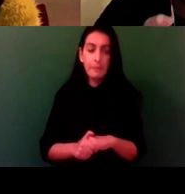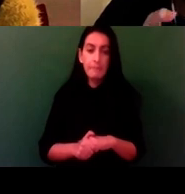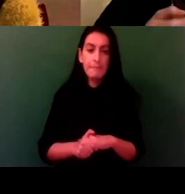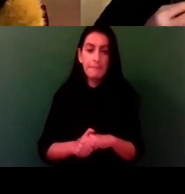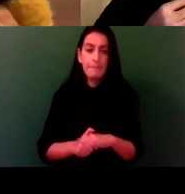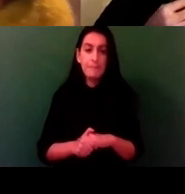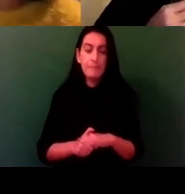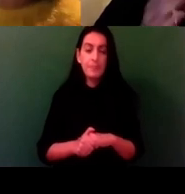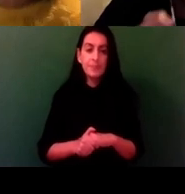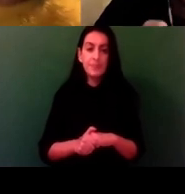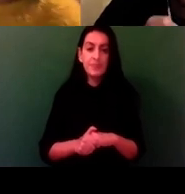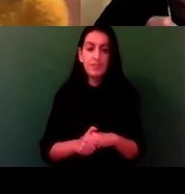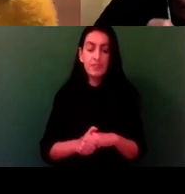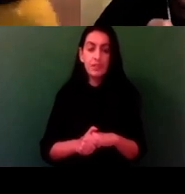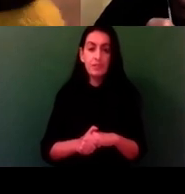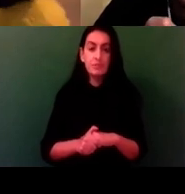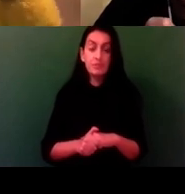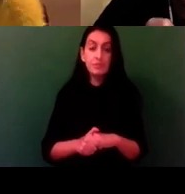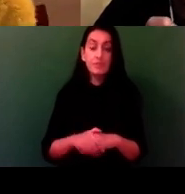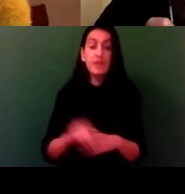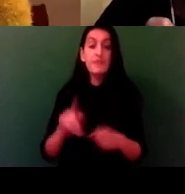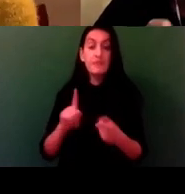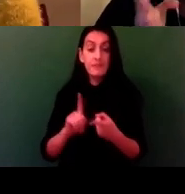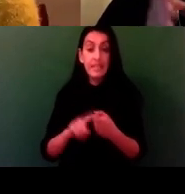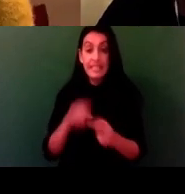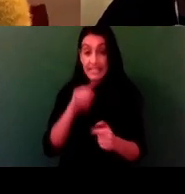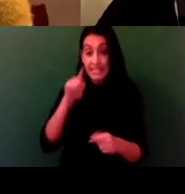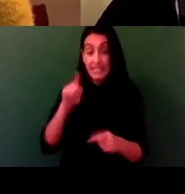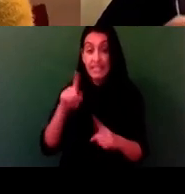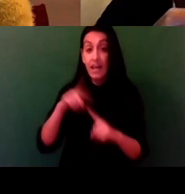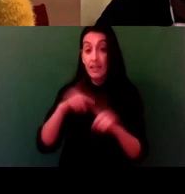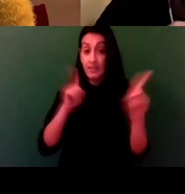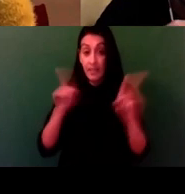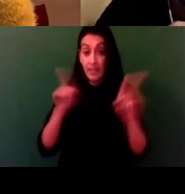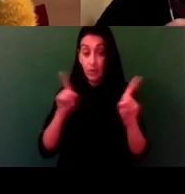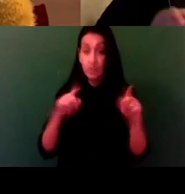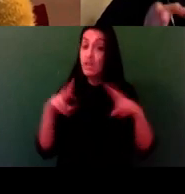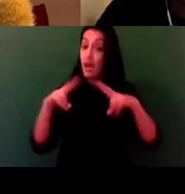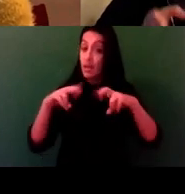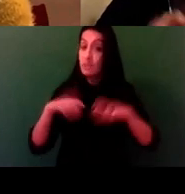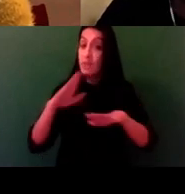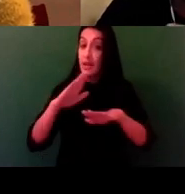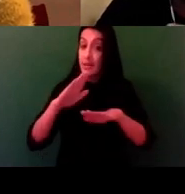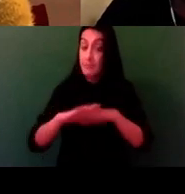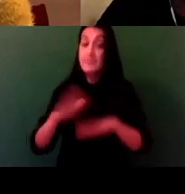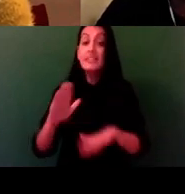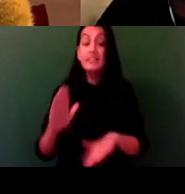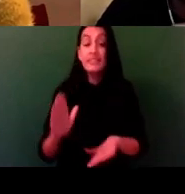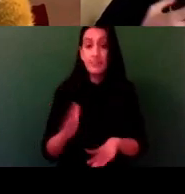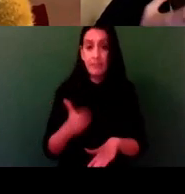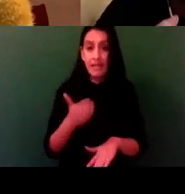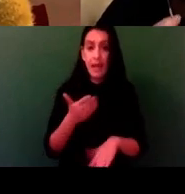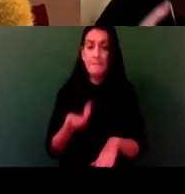da bu sebepten dolayı dijital haritalama yapsanız dahi onun dışında onu besleyecek başka